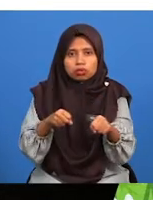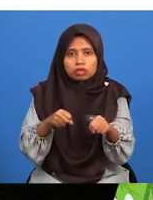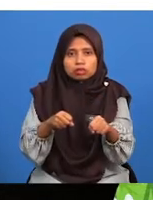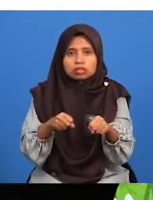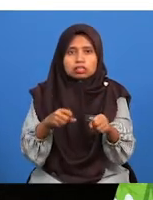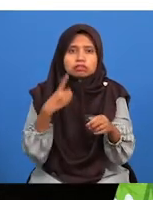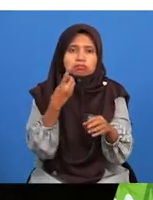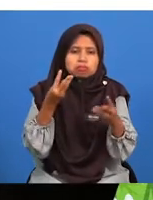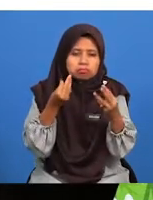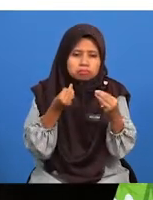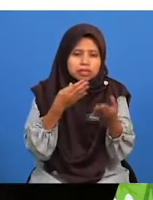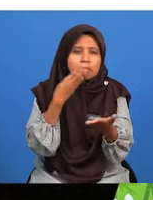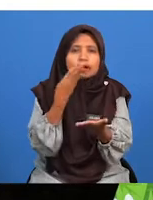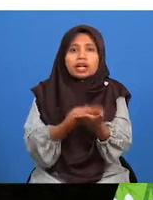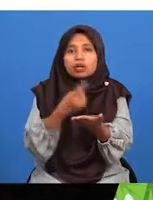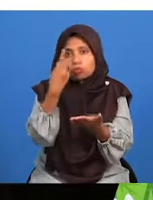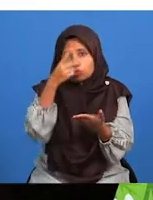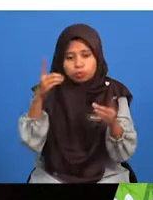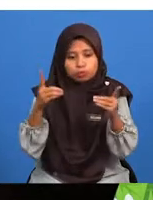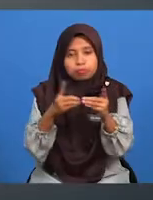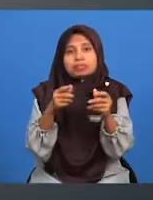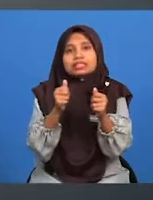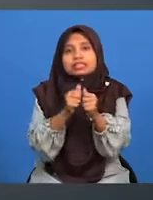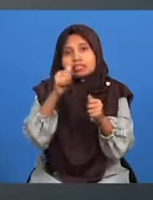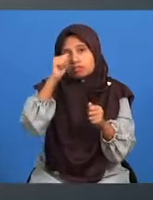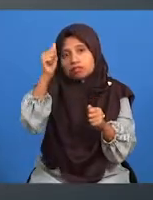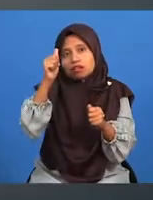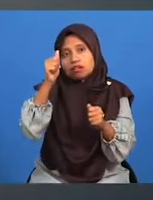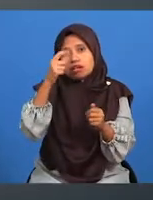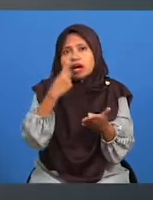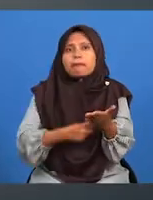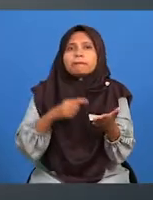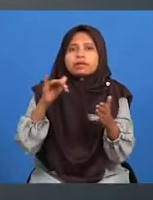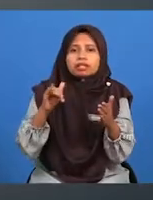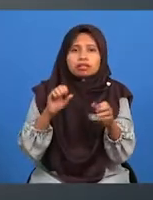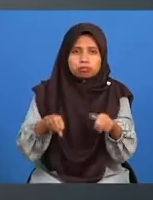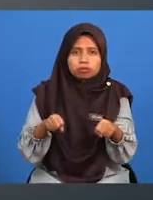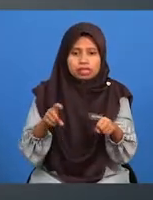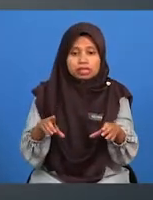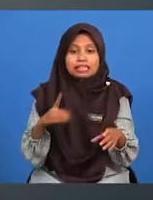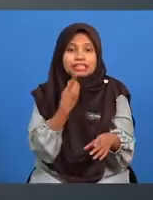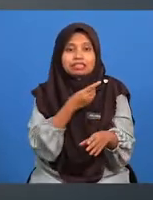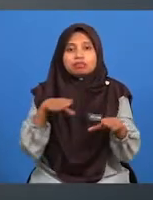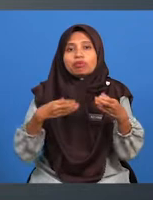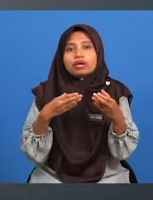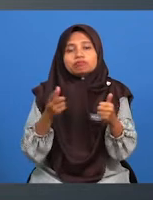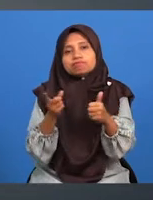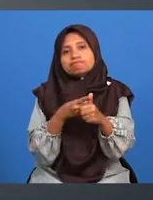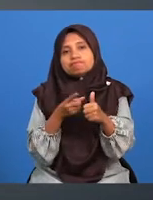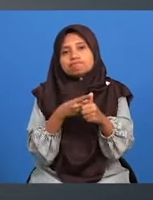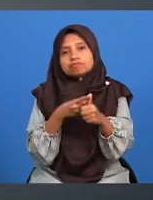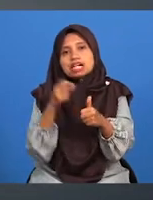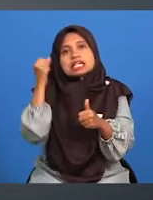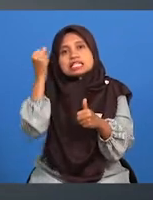menghadap Allah Subhanahu wa taala kelak. Apa yang kita boleh lakukan? Antaranya,